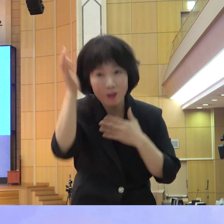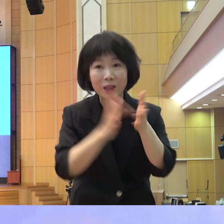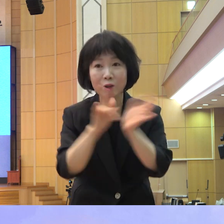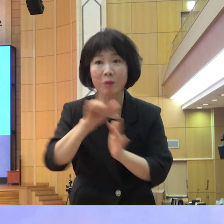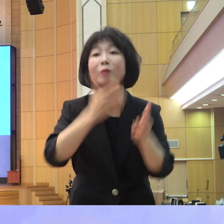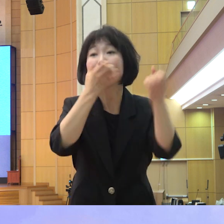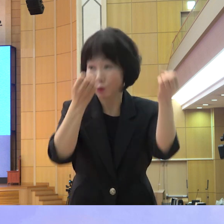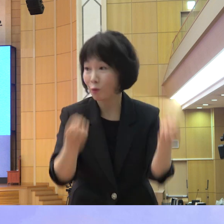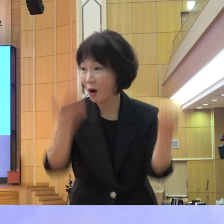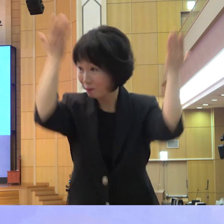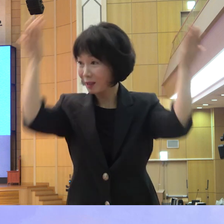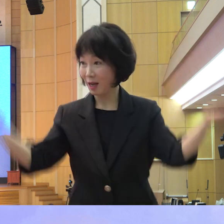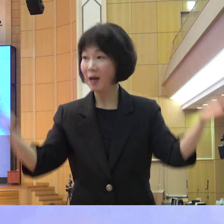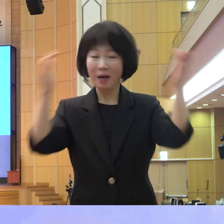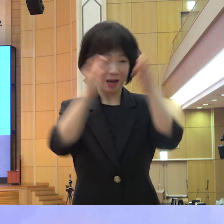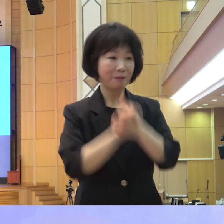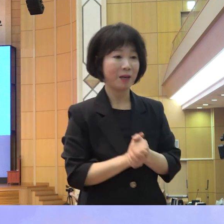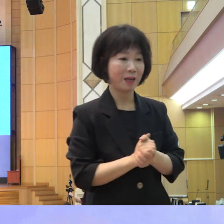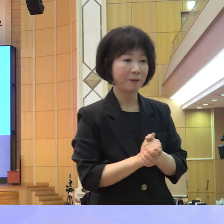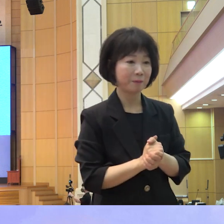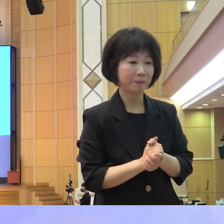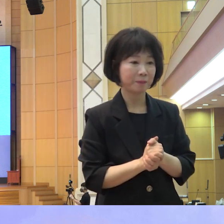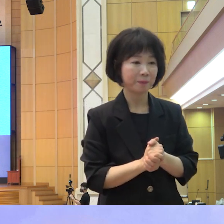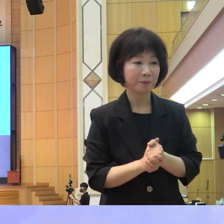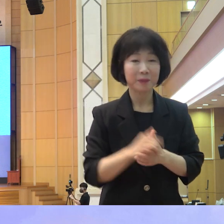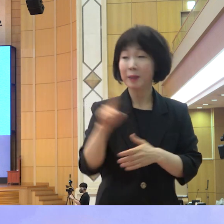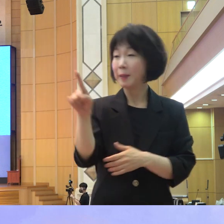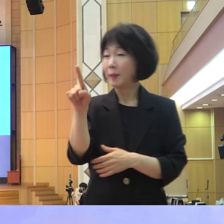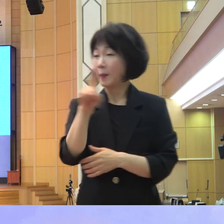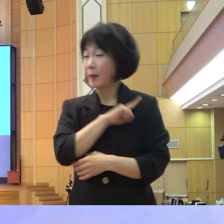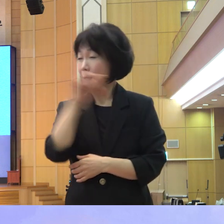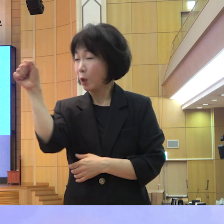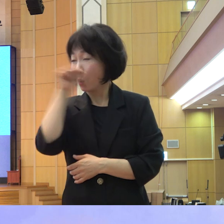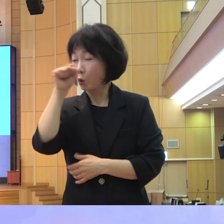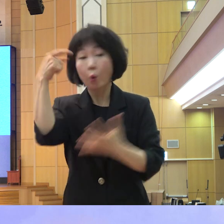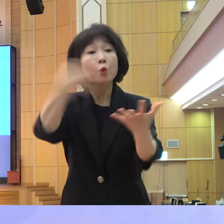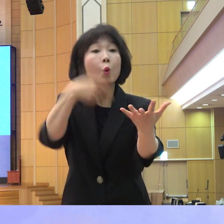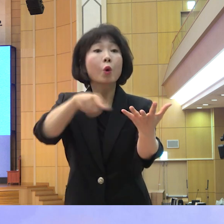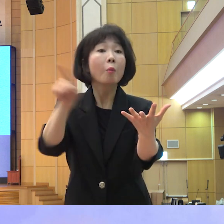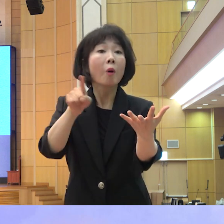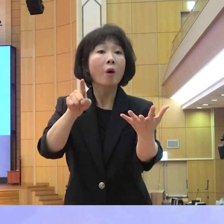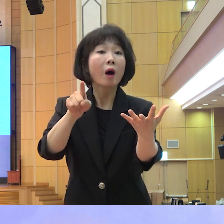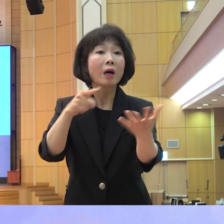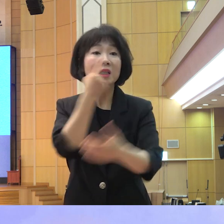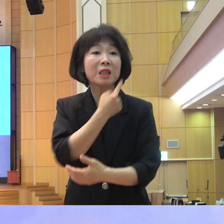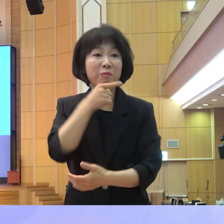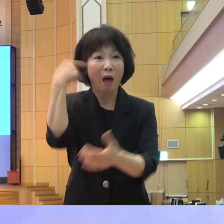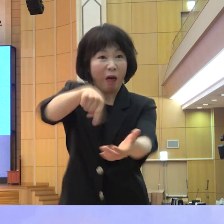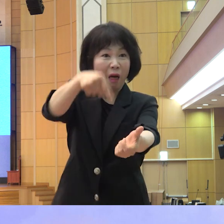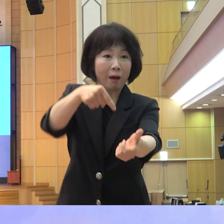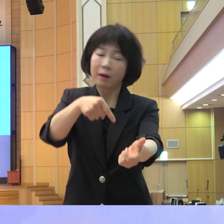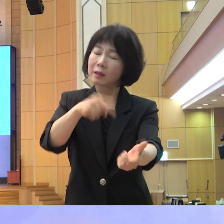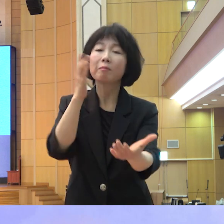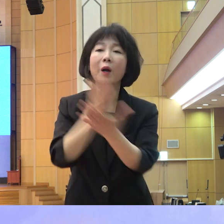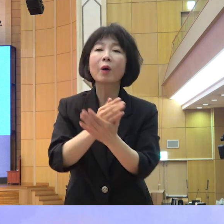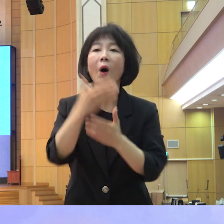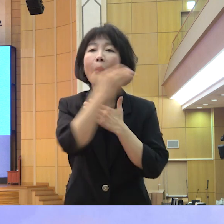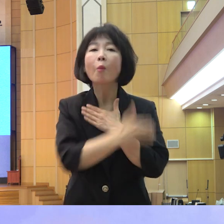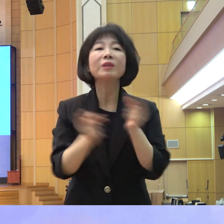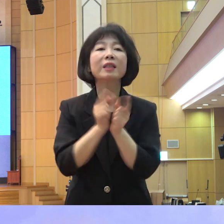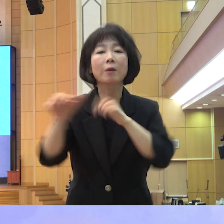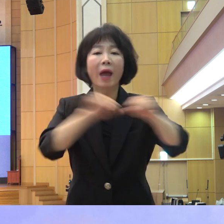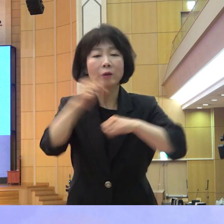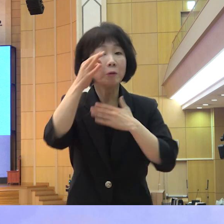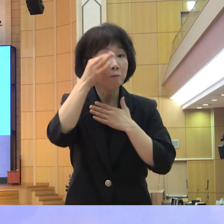주님으로 축원합니다. 가장 좋은 교육은요, 본을 보이는 거예요. 가장 좋은 교육. 그래서 예수님이 이 땅에